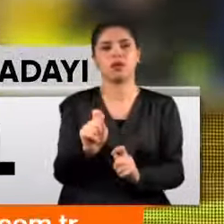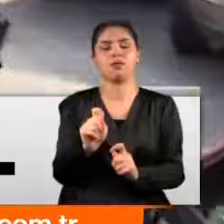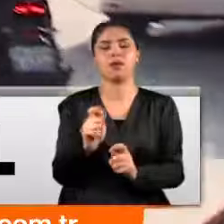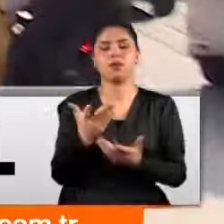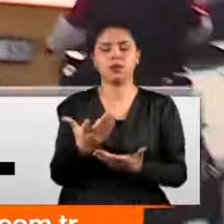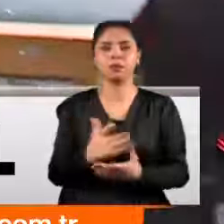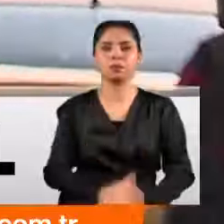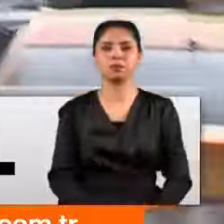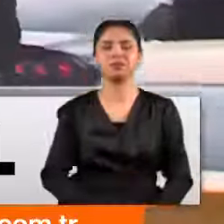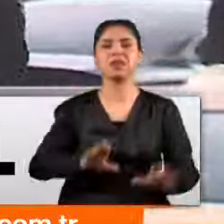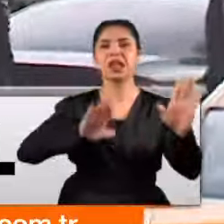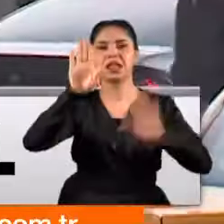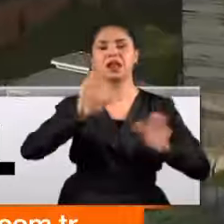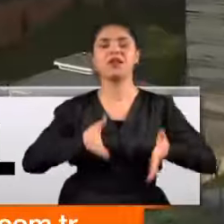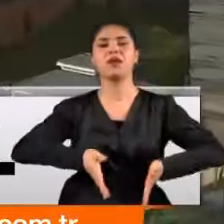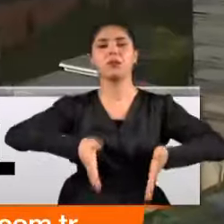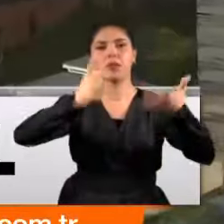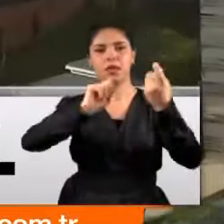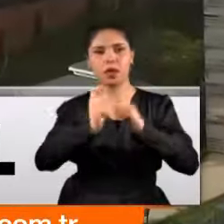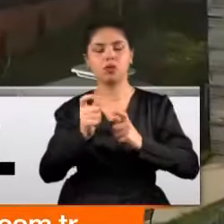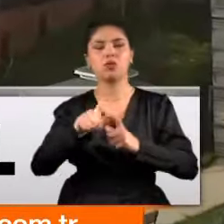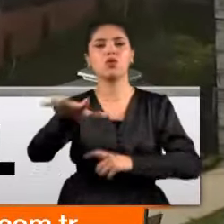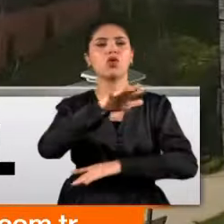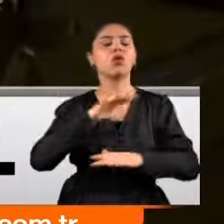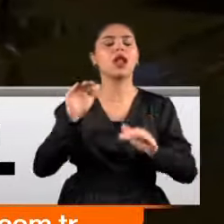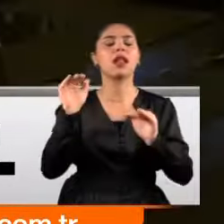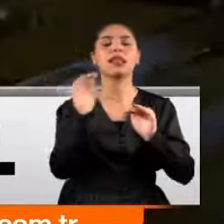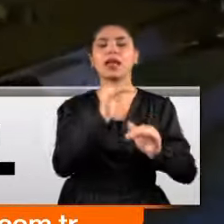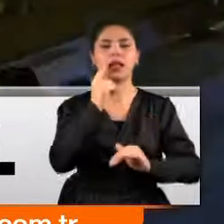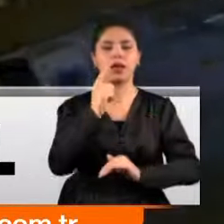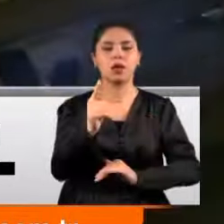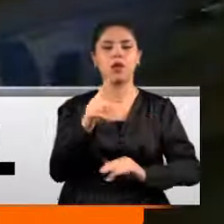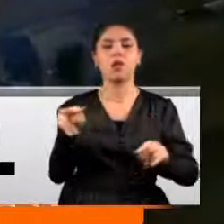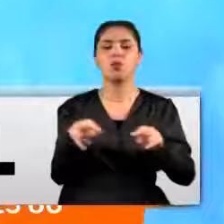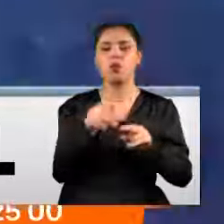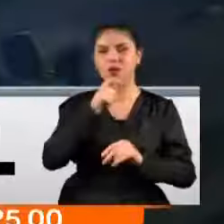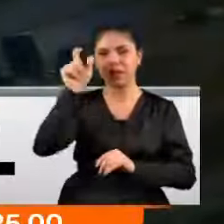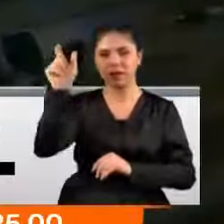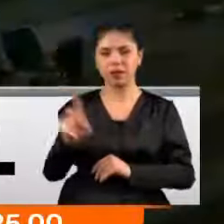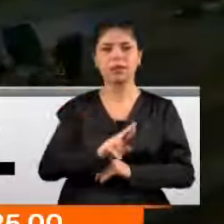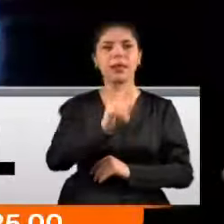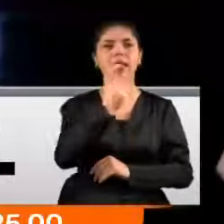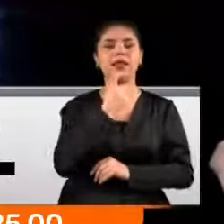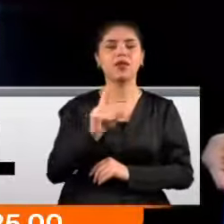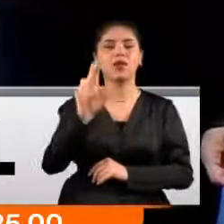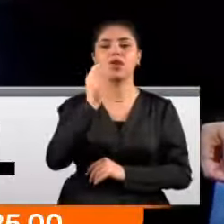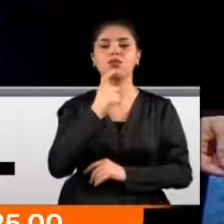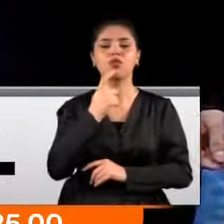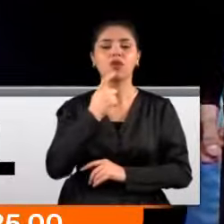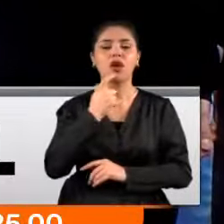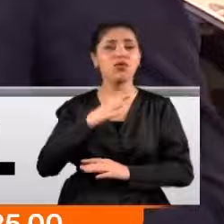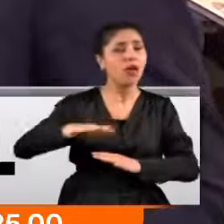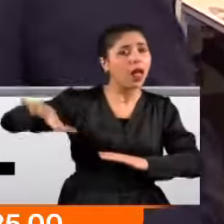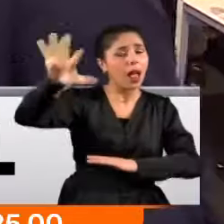duruştur. Trafik, kentsel dönüşüm ve sosyal destekler. Murat Kurum 7'den 70'e İstanbullulara seçim vaatlerini tek